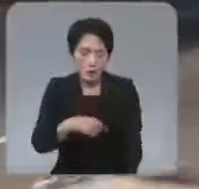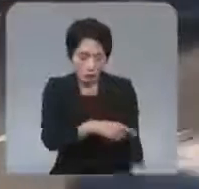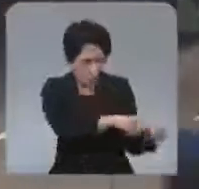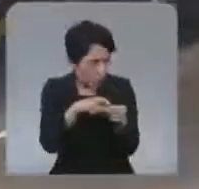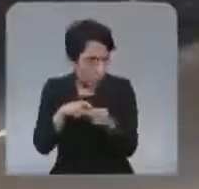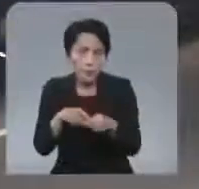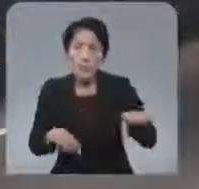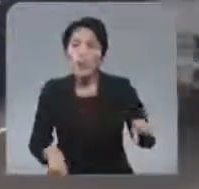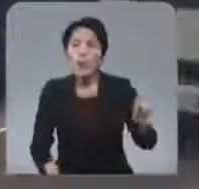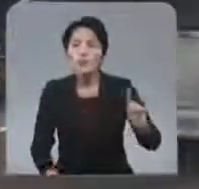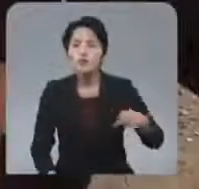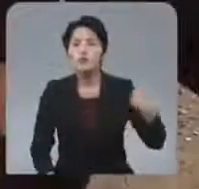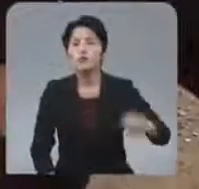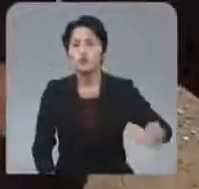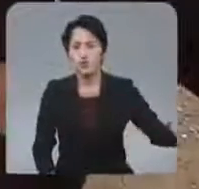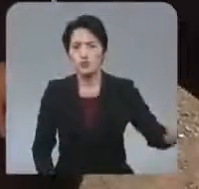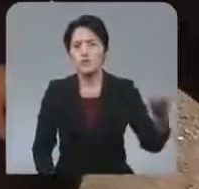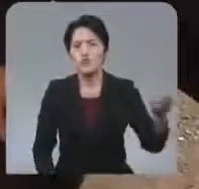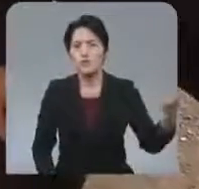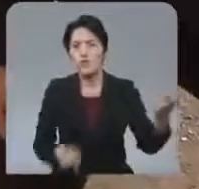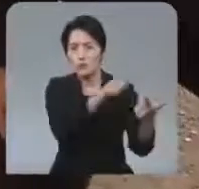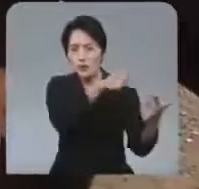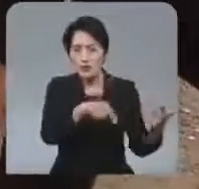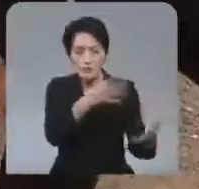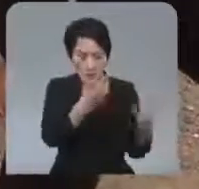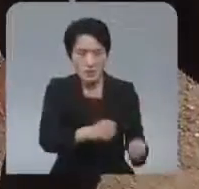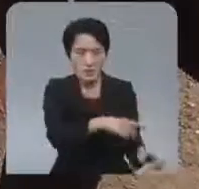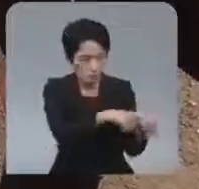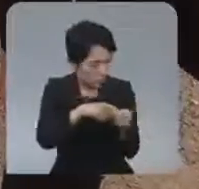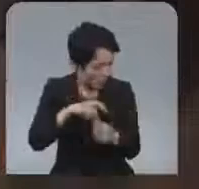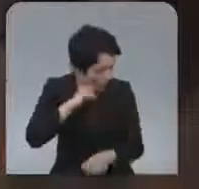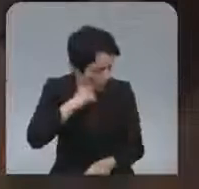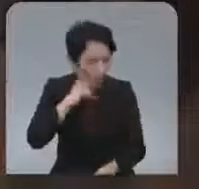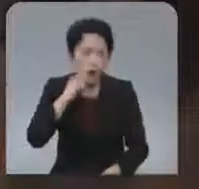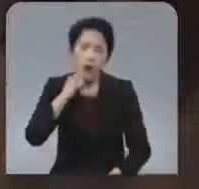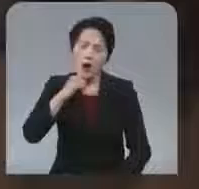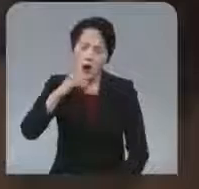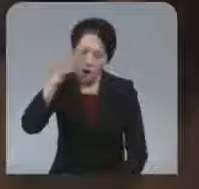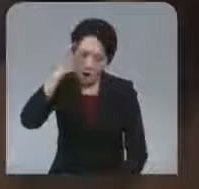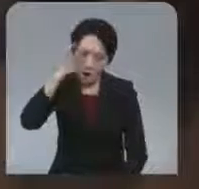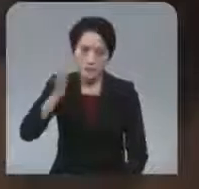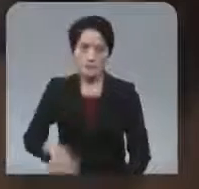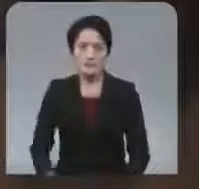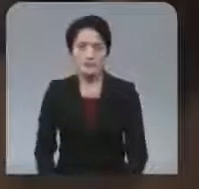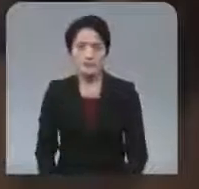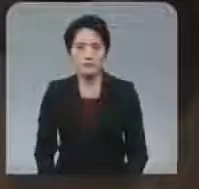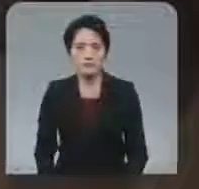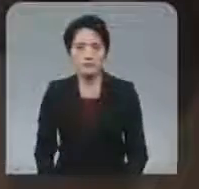中国からにnew している韓国も尿素の受給ふうに首相までています